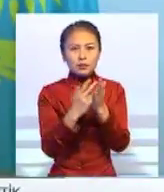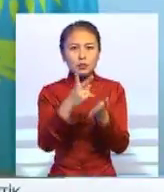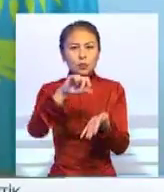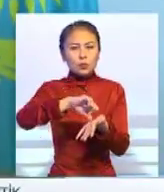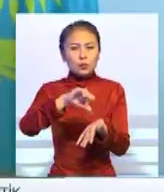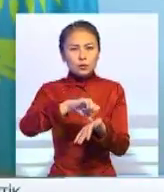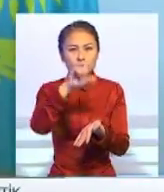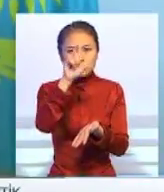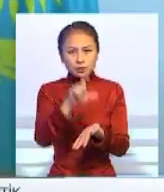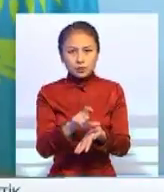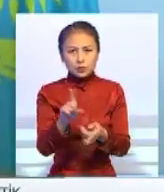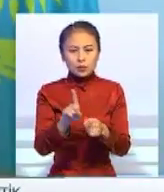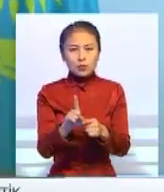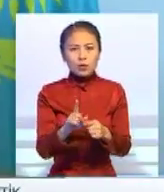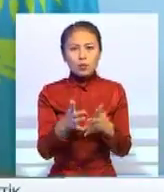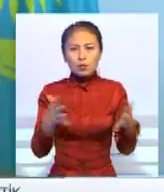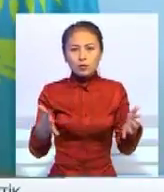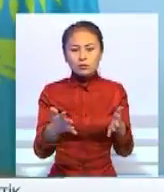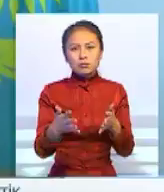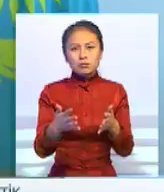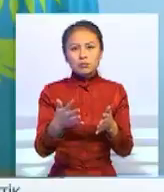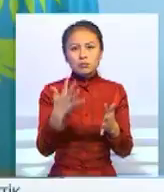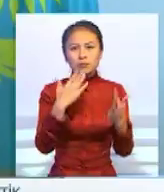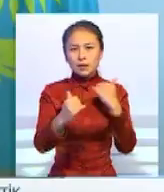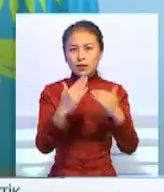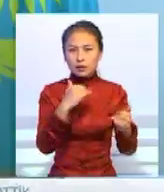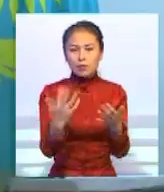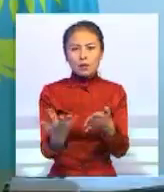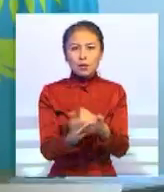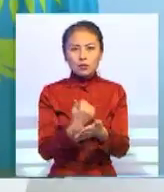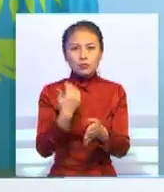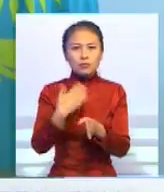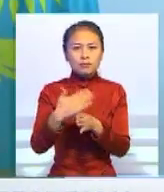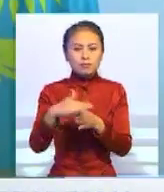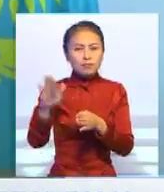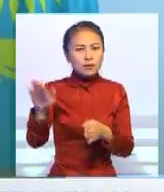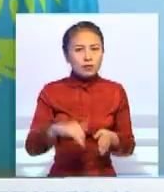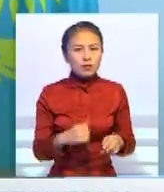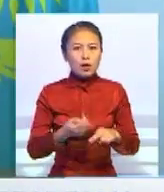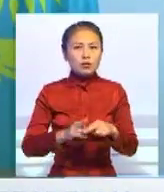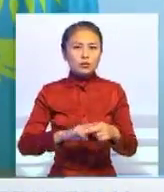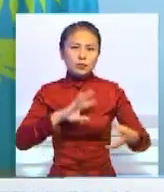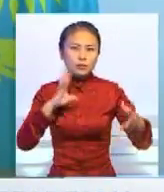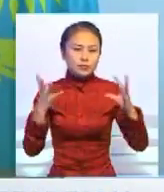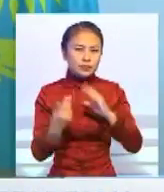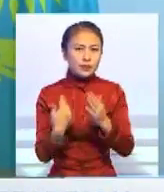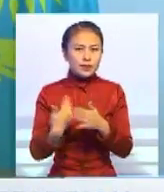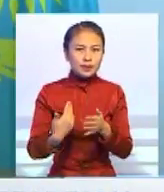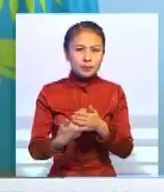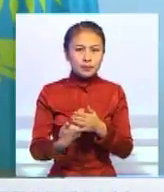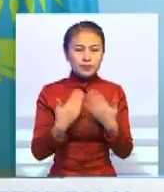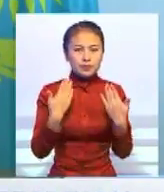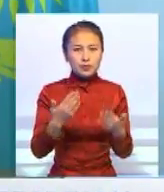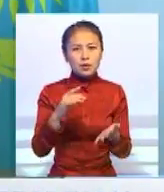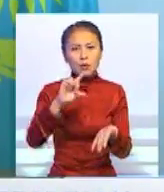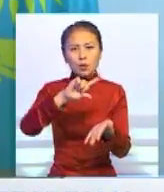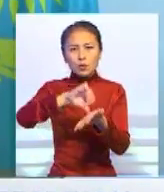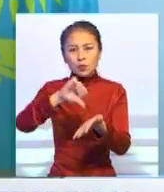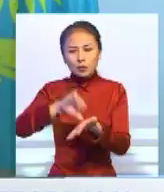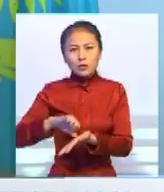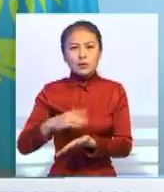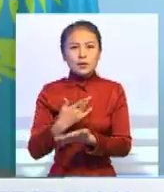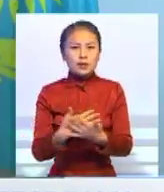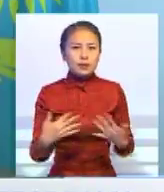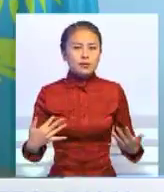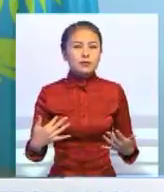қатысушы ретінде сұраныстар көп түсіп жатыр азаматтар тарапынан. Несие алатын азаматтар, немесе жаңағы осы белсенді шараларға қатысуға, немесе